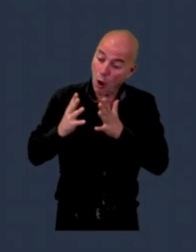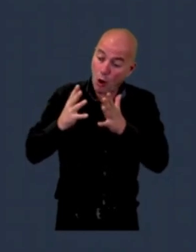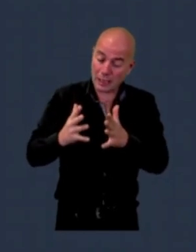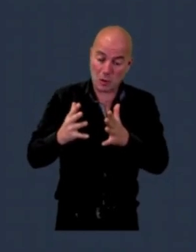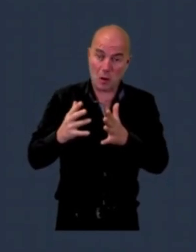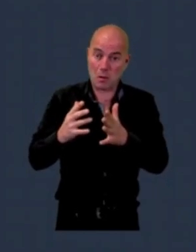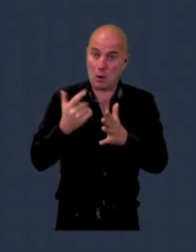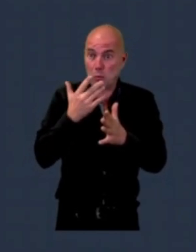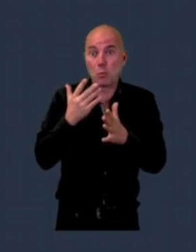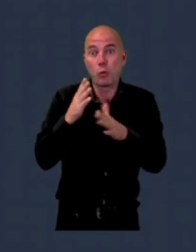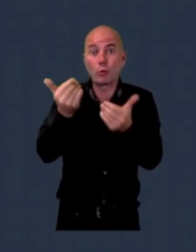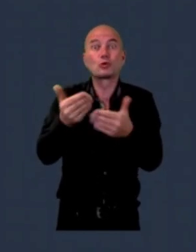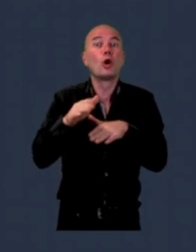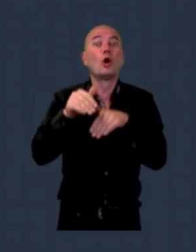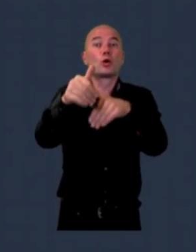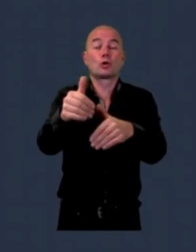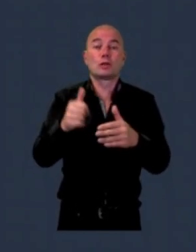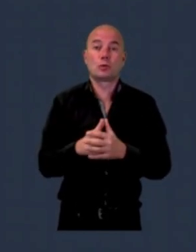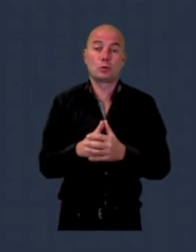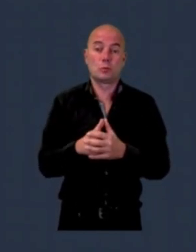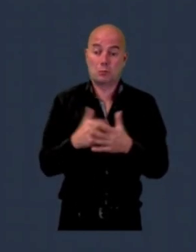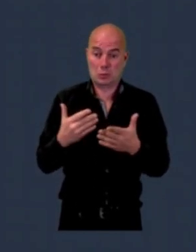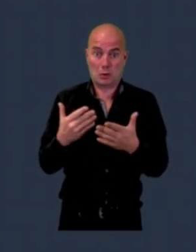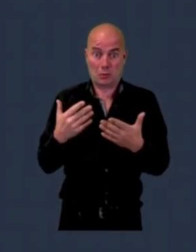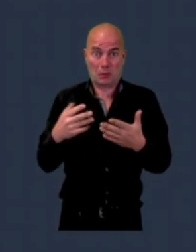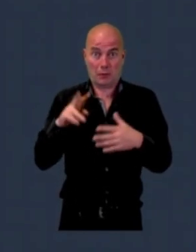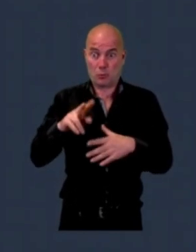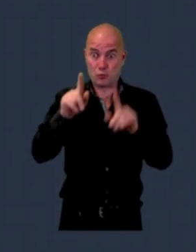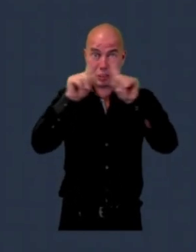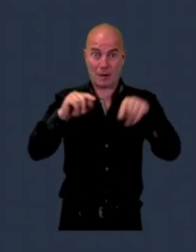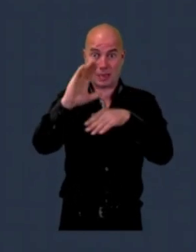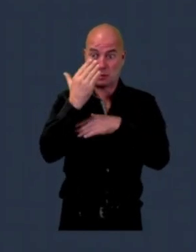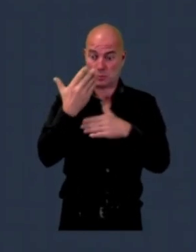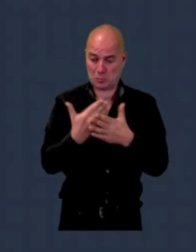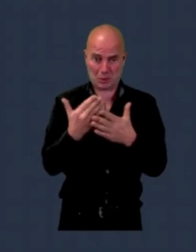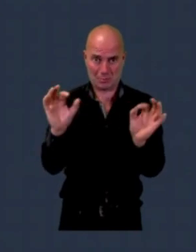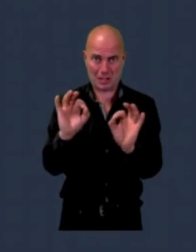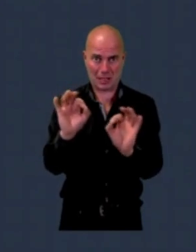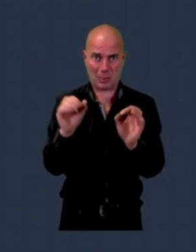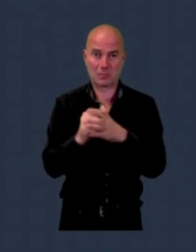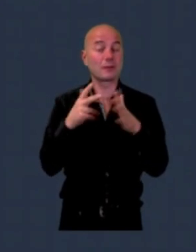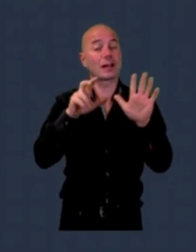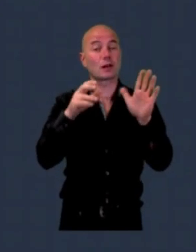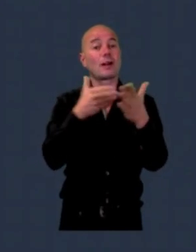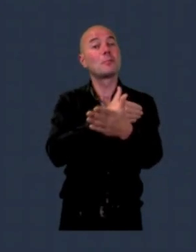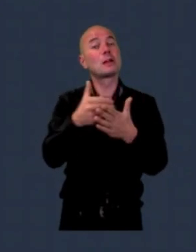qui est présenté aujourd'hui, de 80 millions d'euros en autorisation de programme pour l'année 2021. Merci.